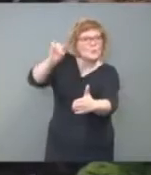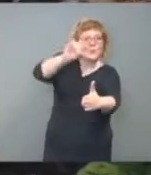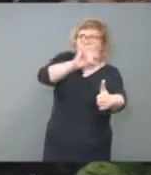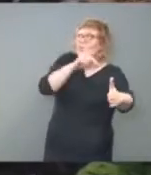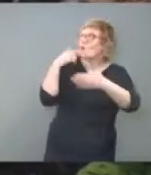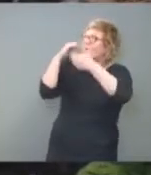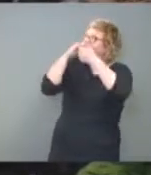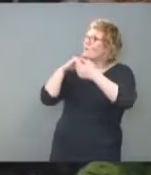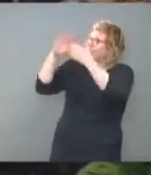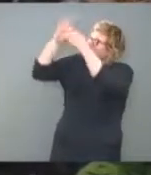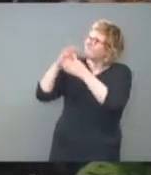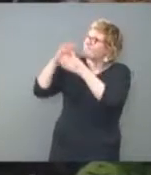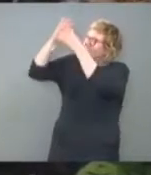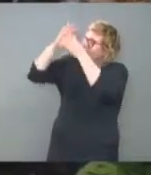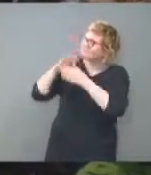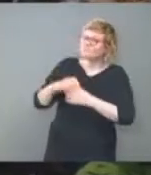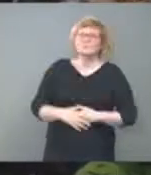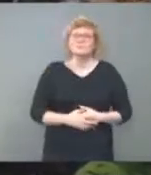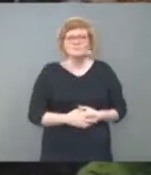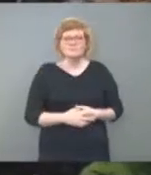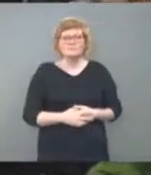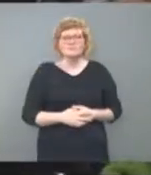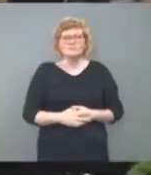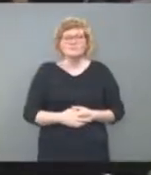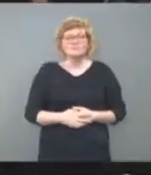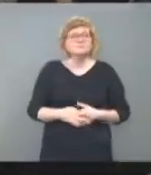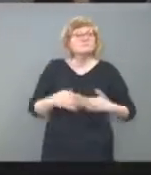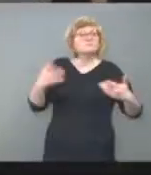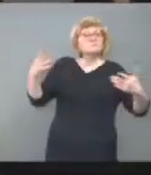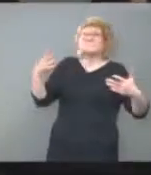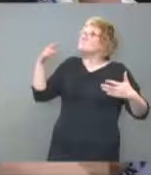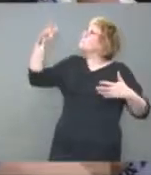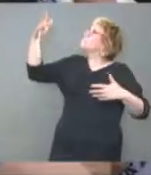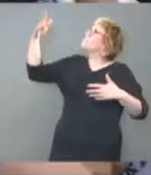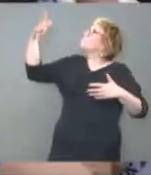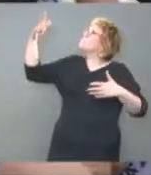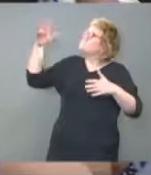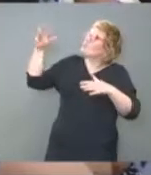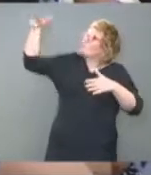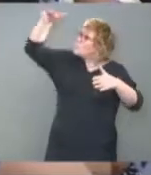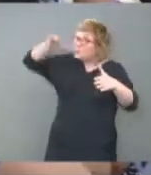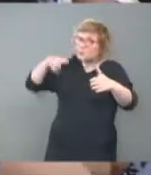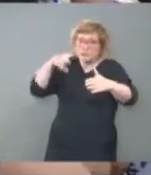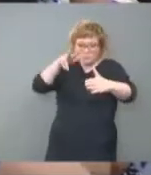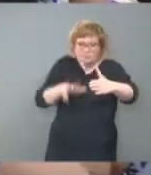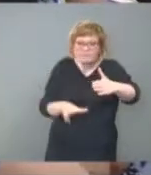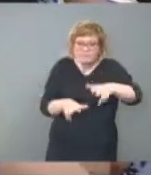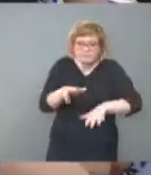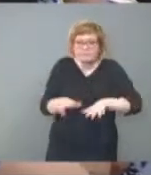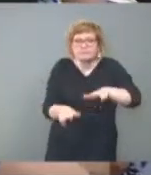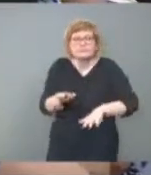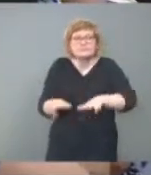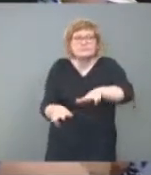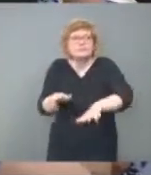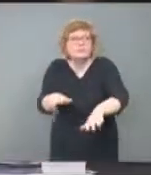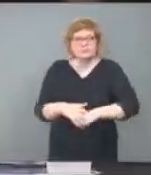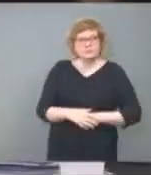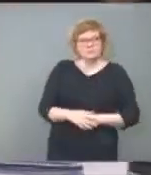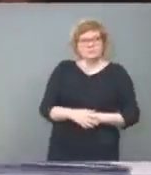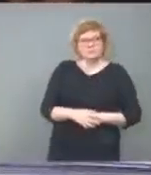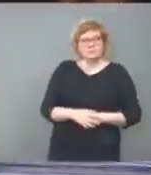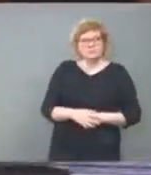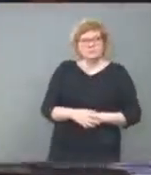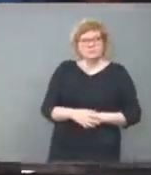amers. À peine les ont-ils déposés sur les planches que ces rois de l'azur, maladroits et honteux,